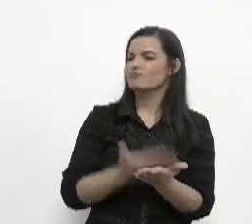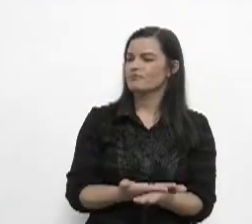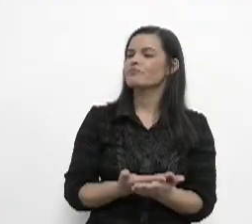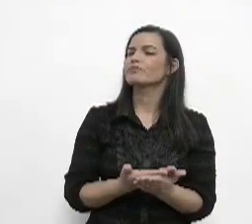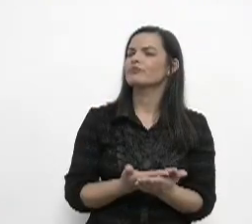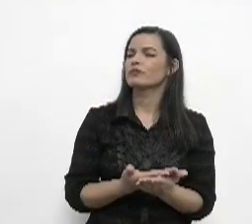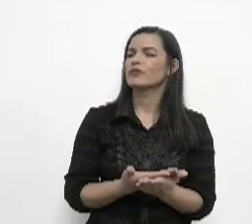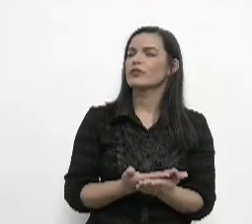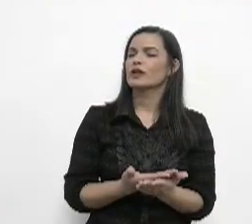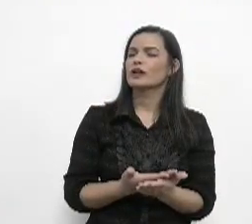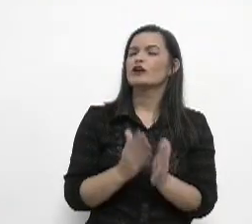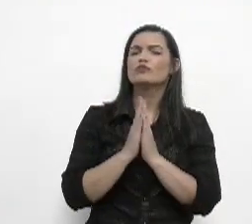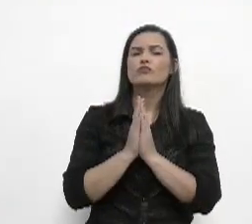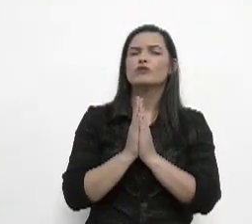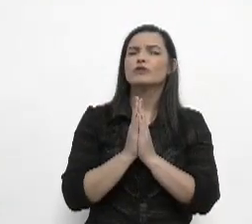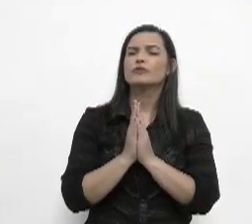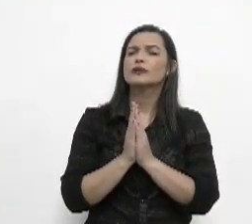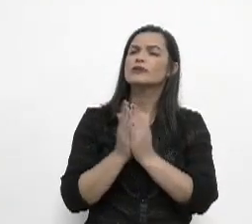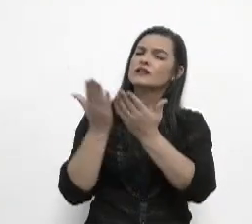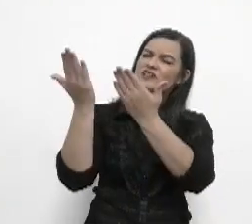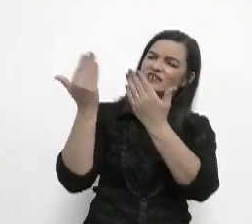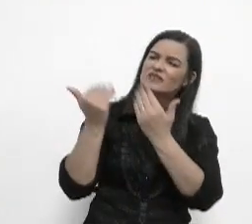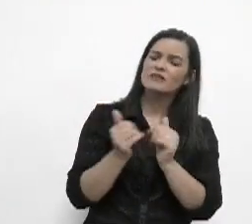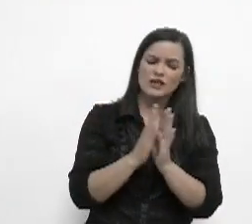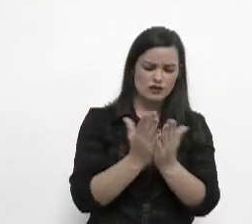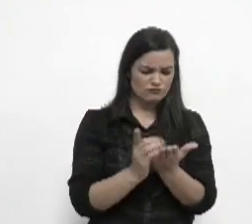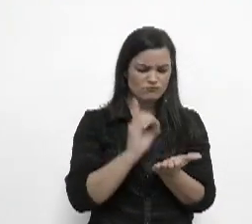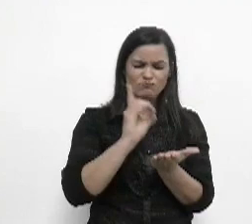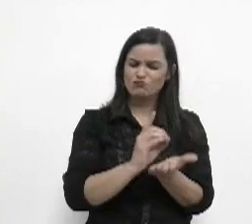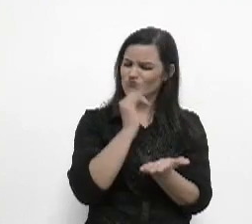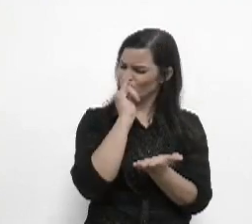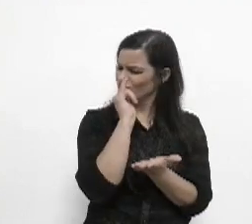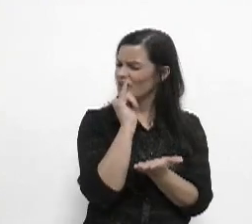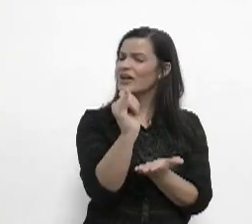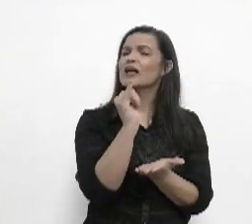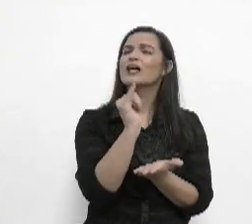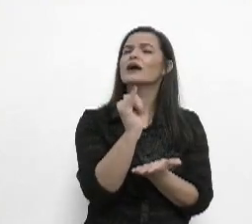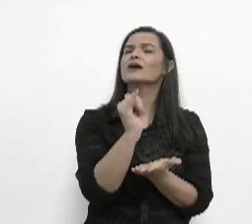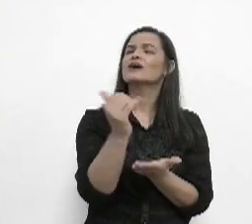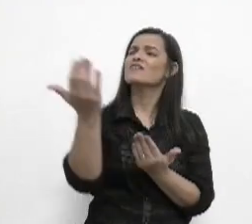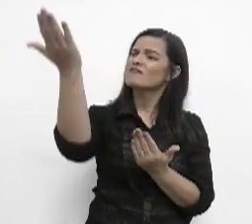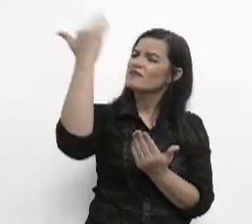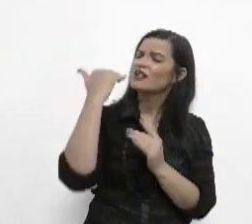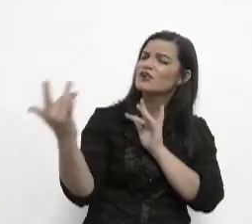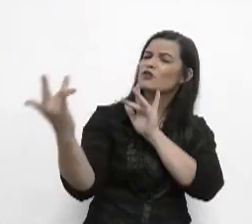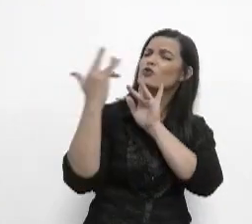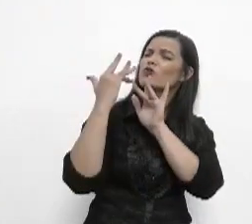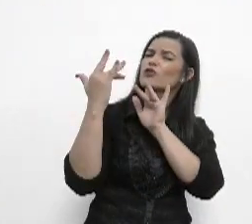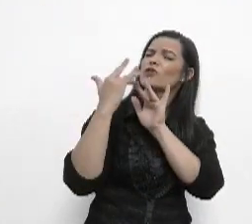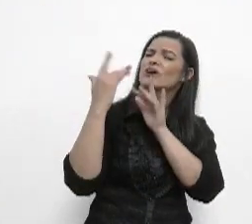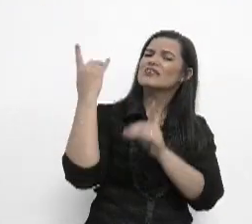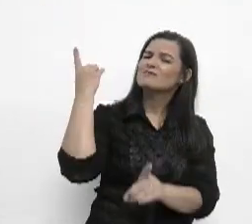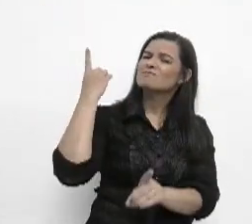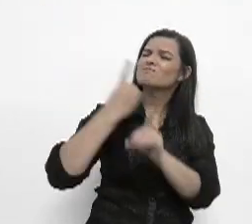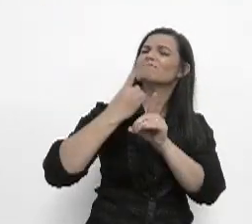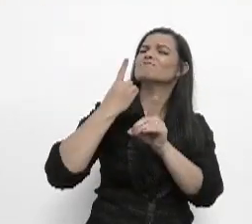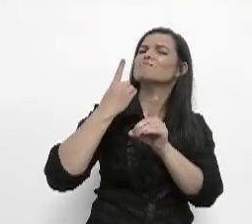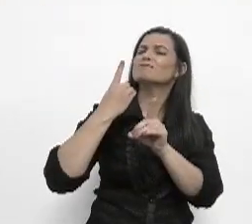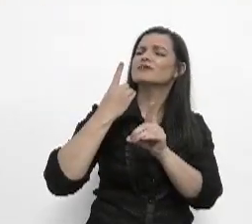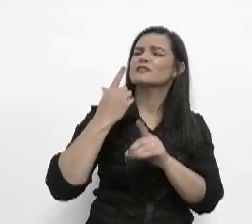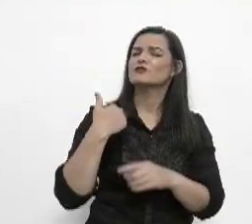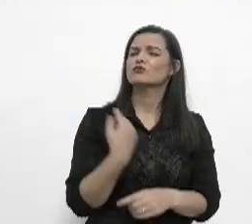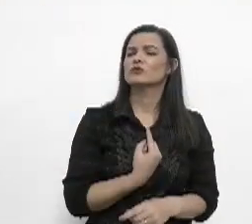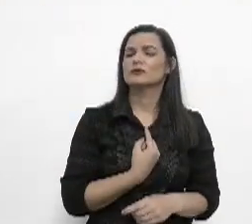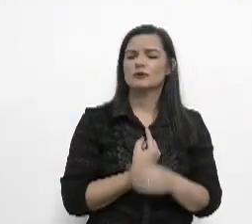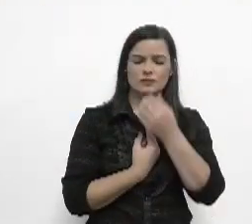찾아오시옵소서. Venha em nosso meio através da Tua Escritura, Senhor. 우리를 만나 주시옵소서. Venha ao nosso encontro, Senhor. 말씀으로 오시는 하나님을 뵙게 하여 Para